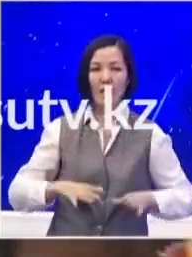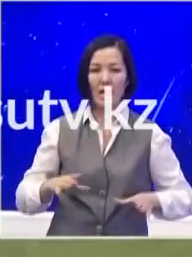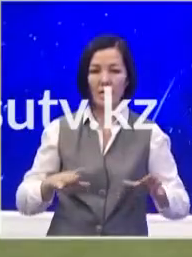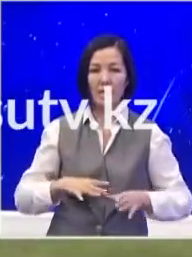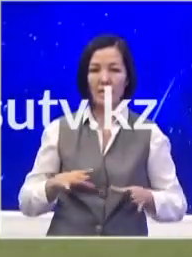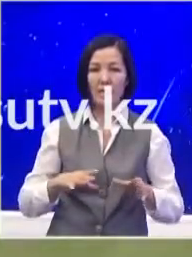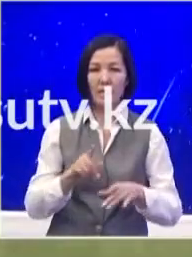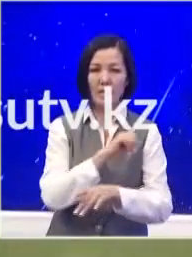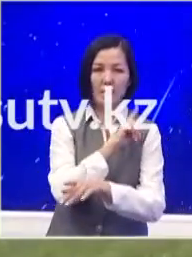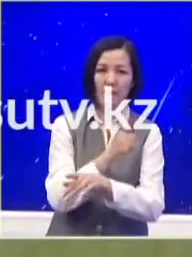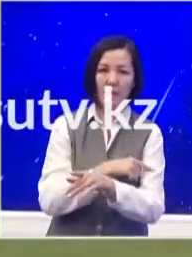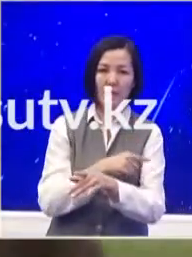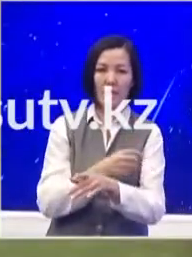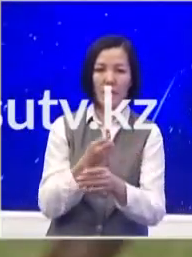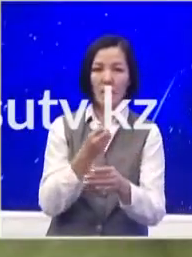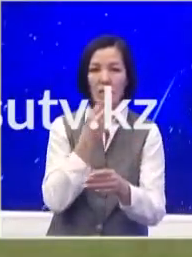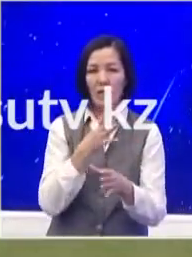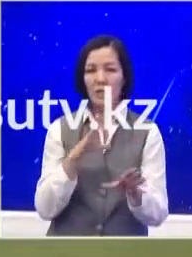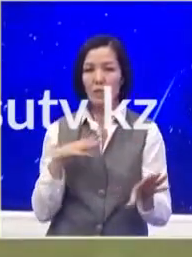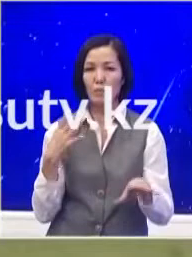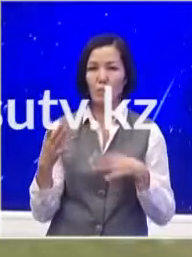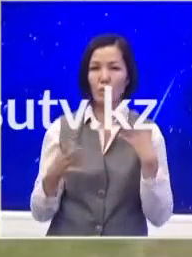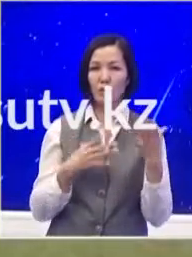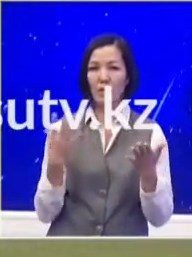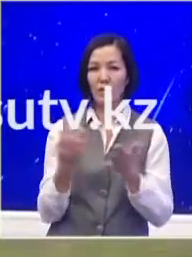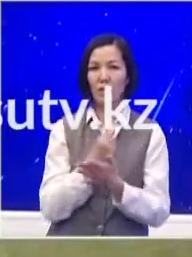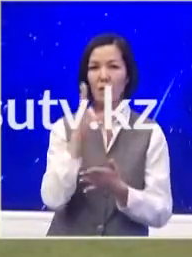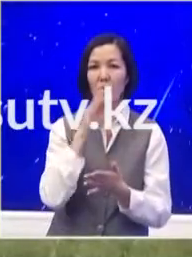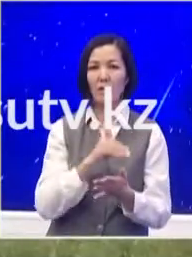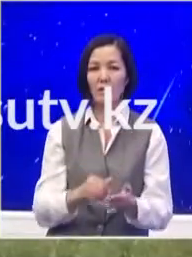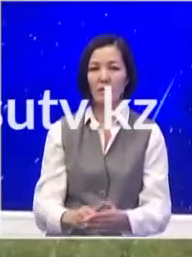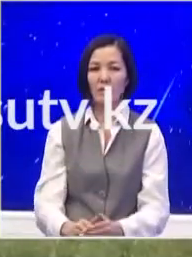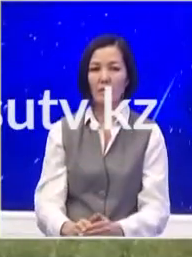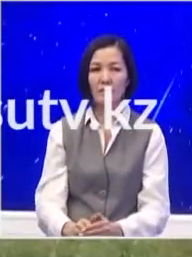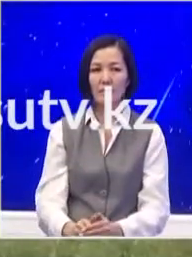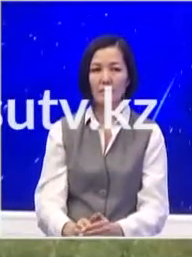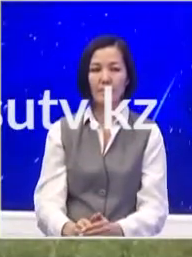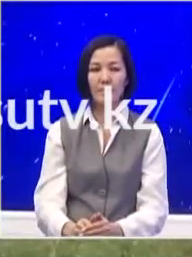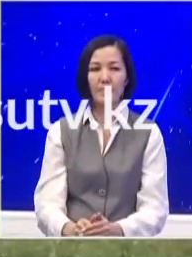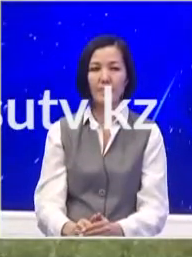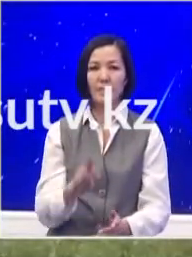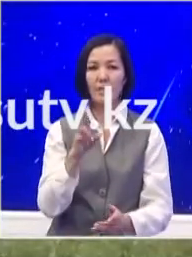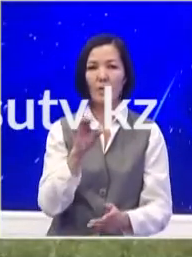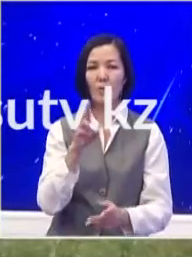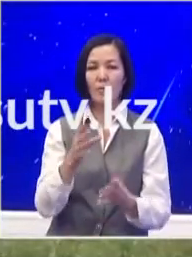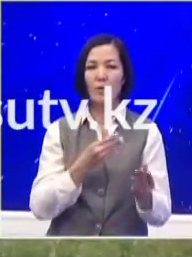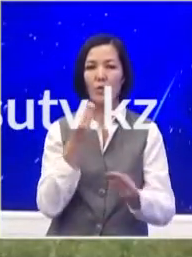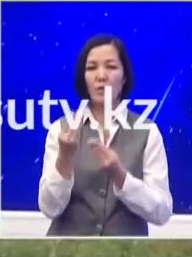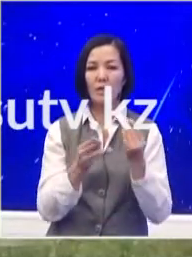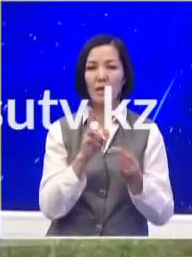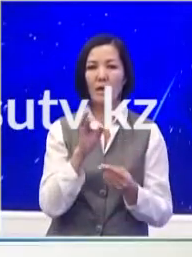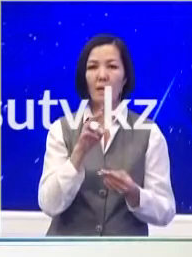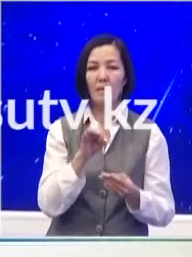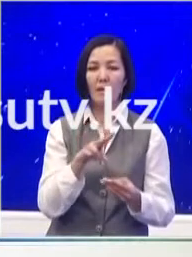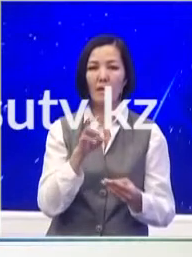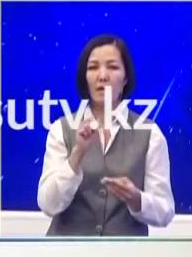келіскен, дайындығы жақсы спортшының ғана қанжығасы майланады дейді мамандар. Қазір жаппай көкпарда бізде мына қапалар асан,